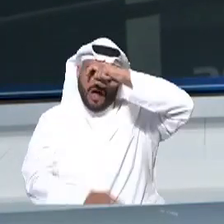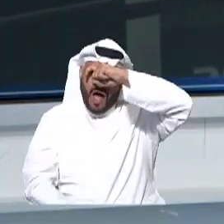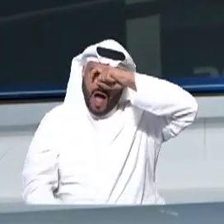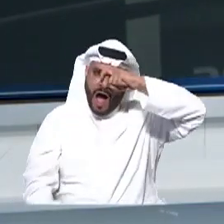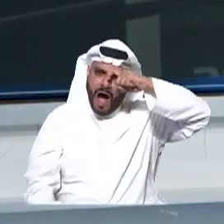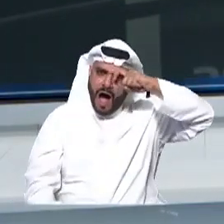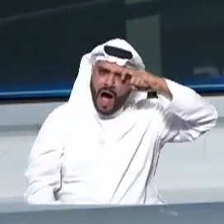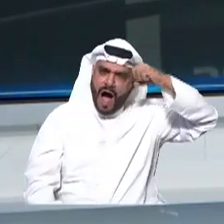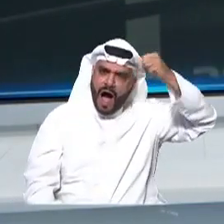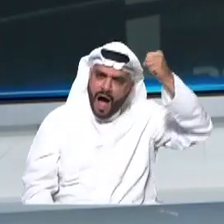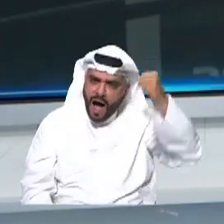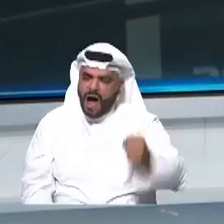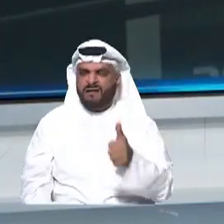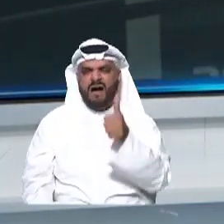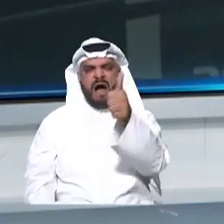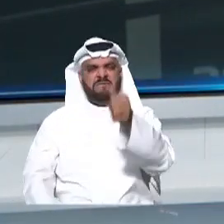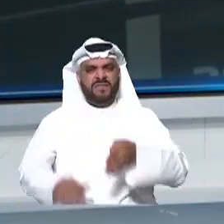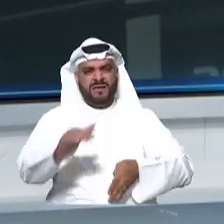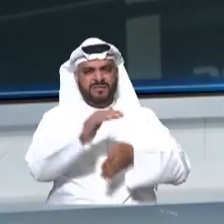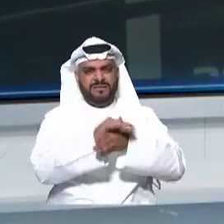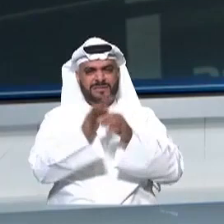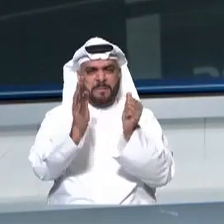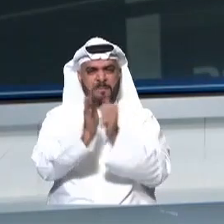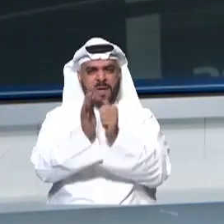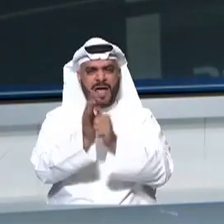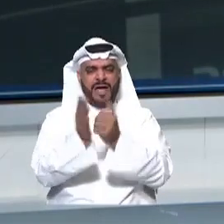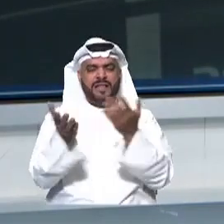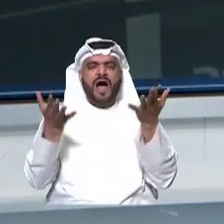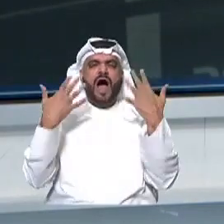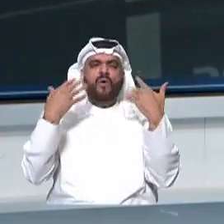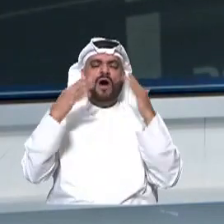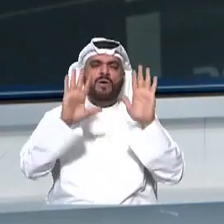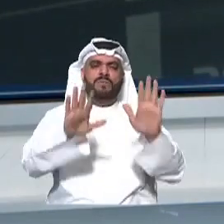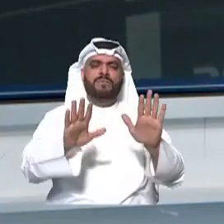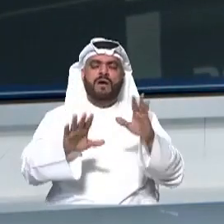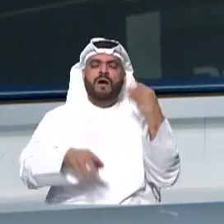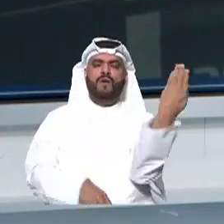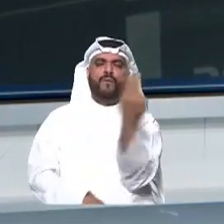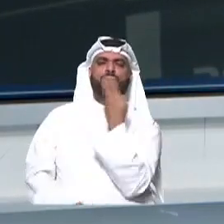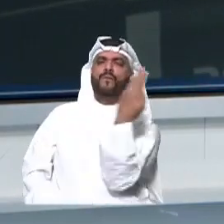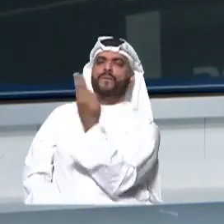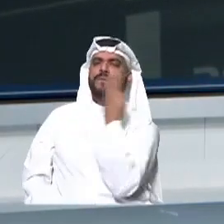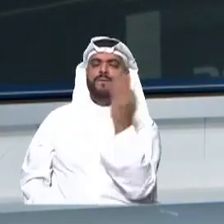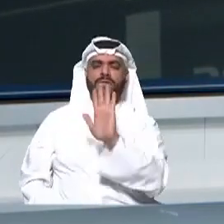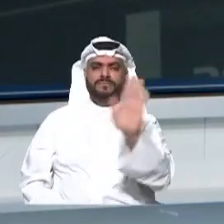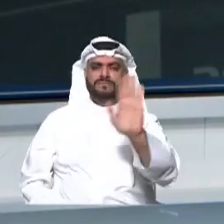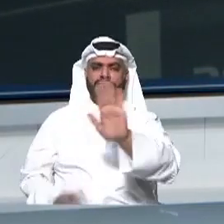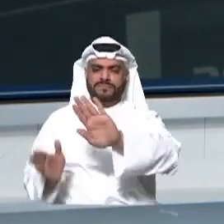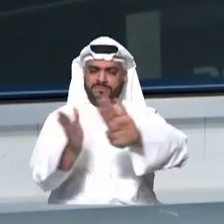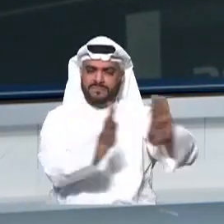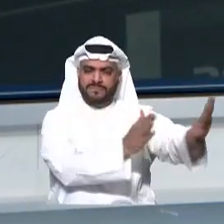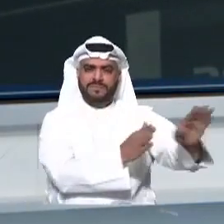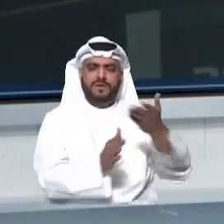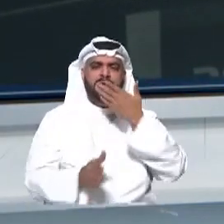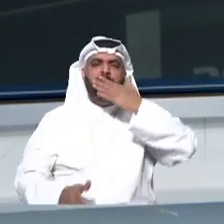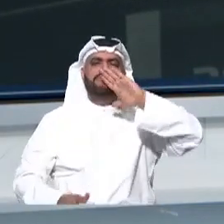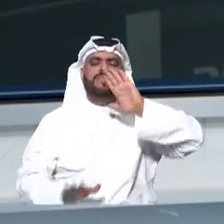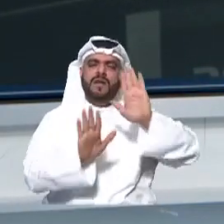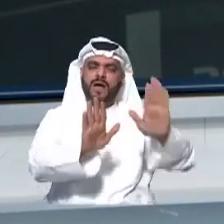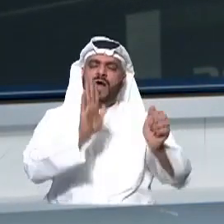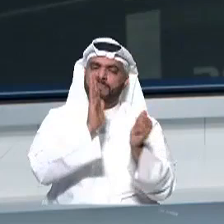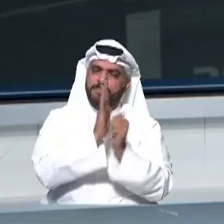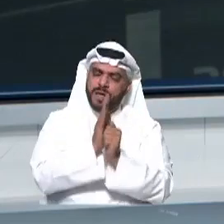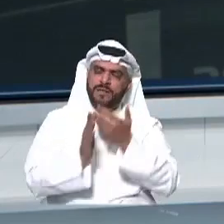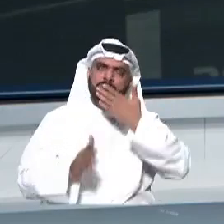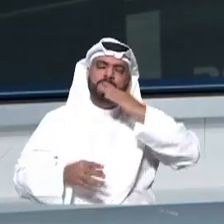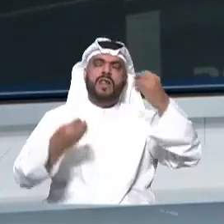مغبر خلال فترة النهار، ولكن راح يميل الحرارة ليلا درجات الحرارة الصغرى ما بين 31 إلى 32